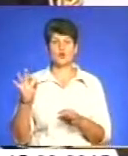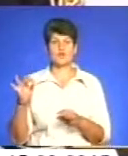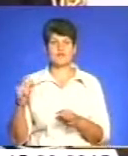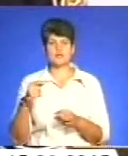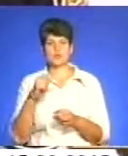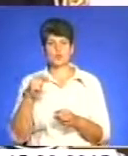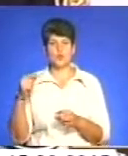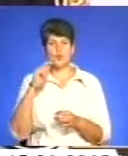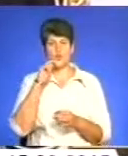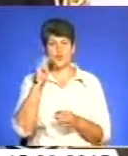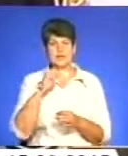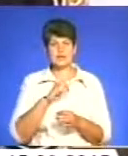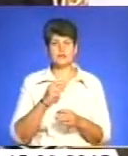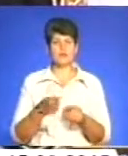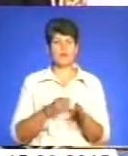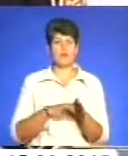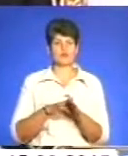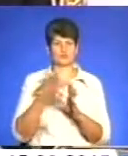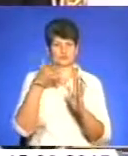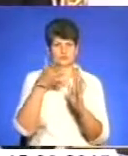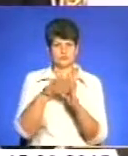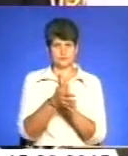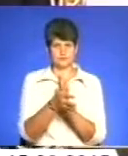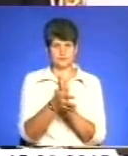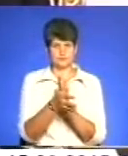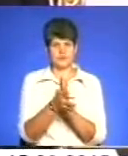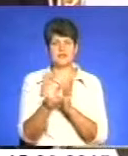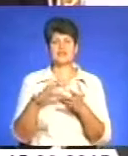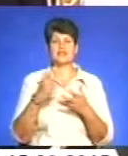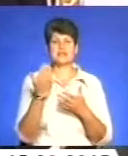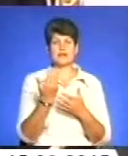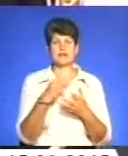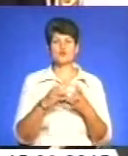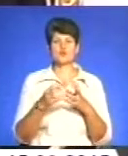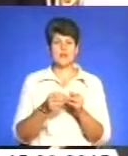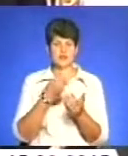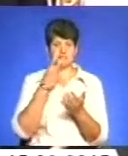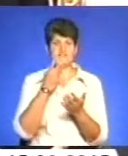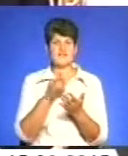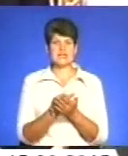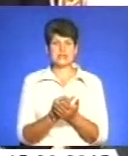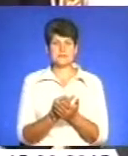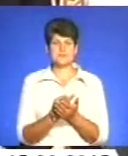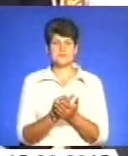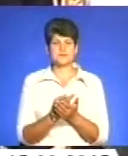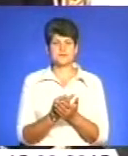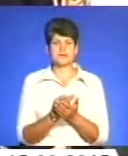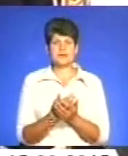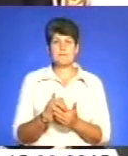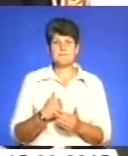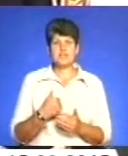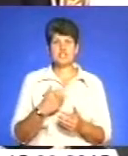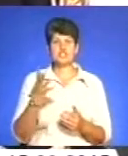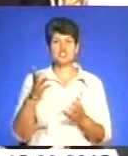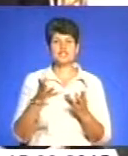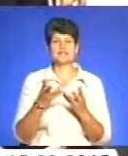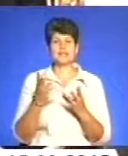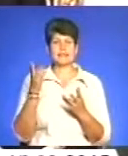норвежско-украинский, потому что он абсолютно прозрачный. Его результаты видны. И мы считаем, что это